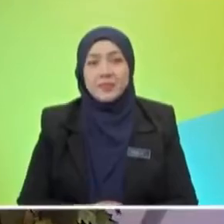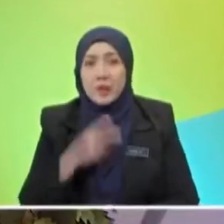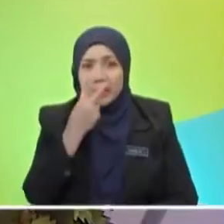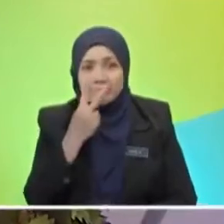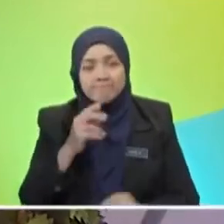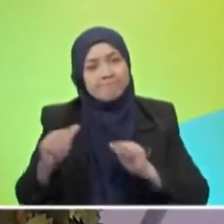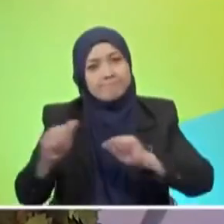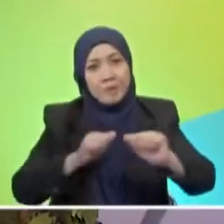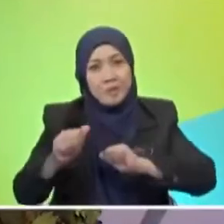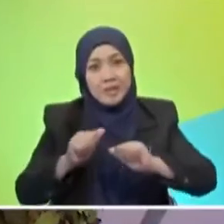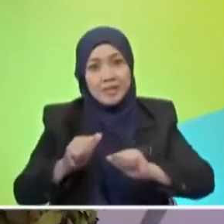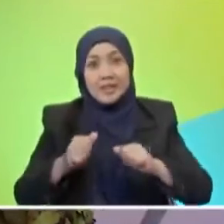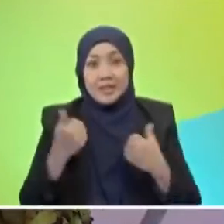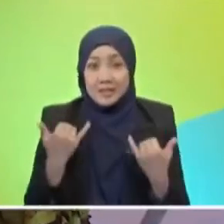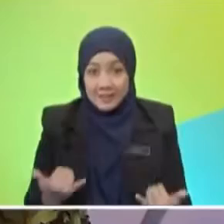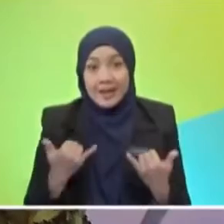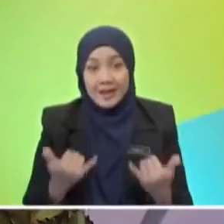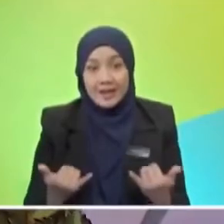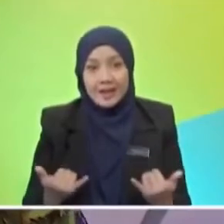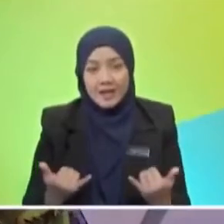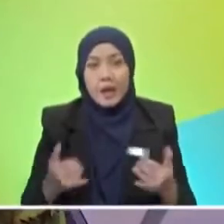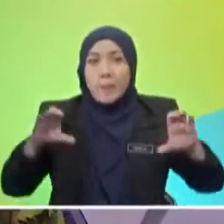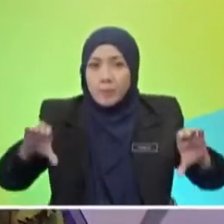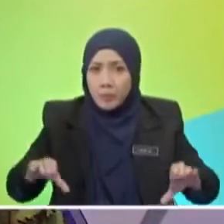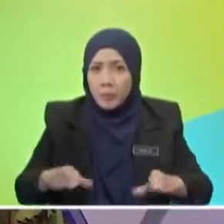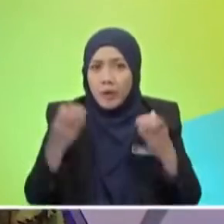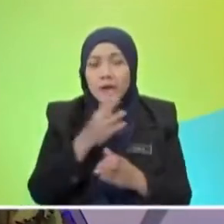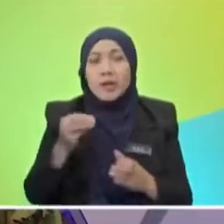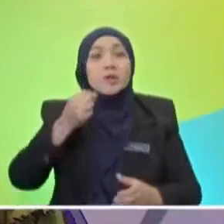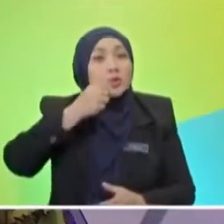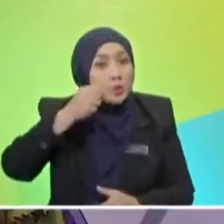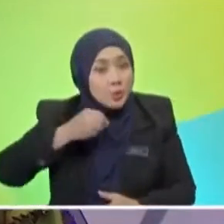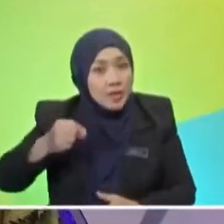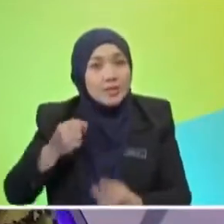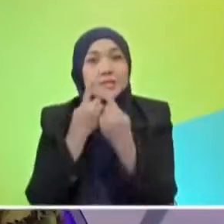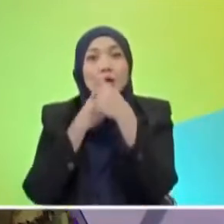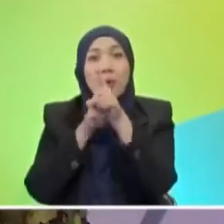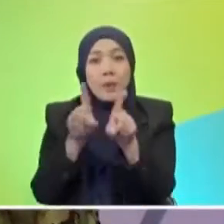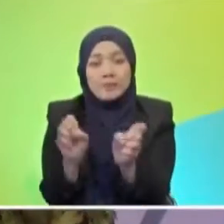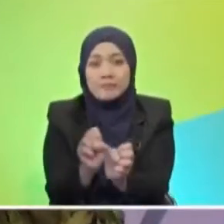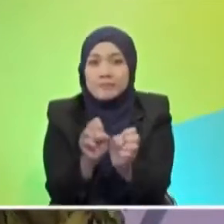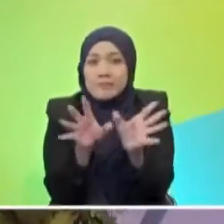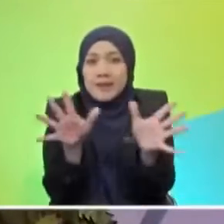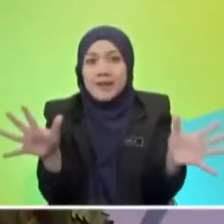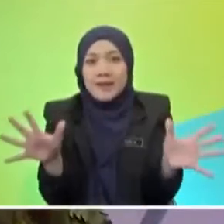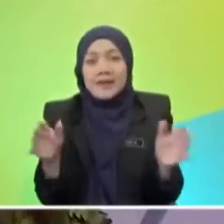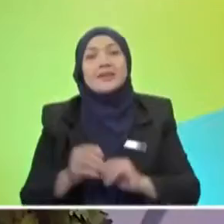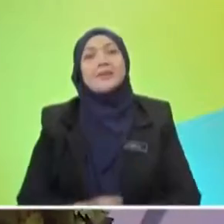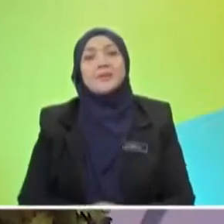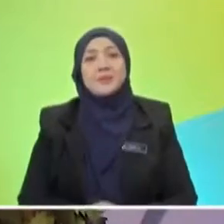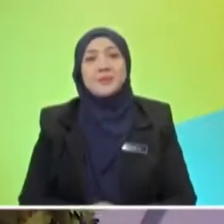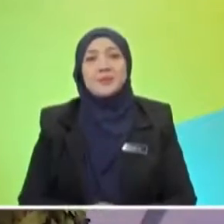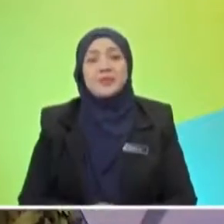yang kali ini, membina dan menulis jawapan bercapah. Membina dan menulis jawapan